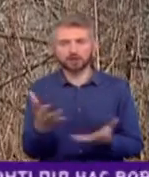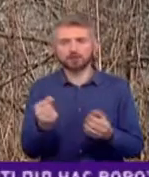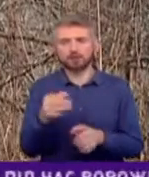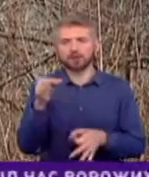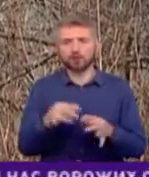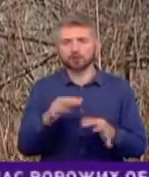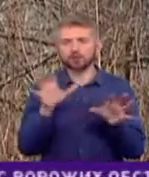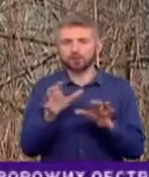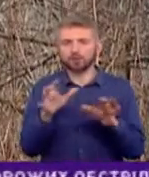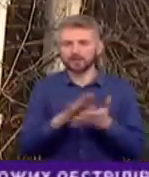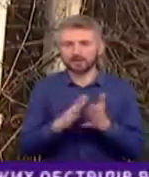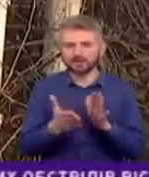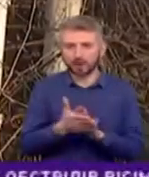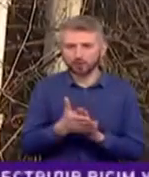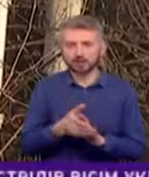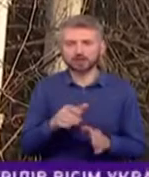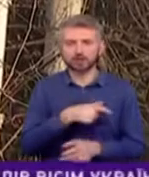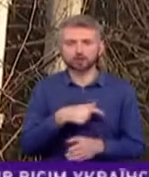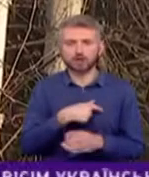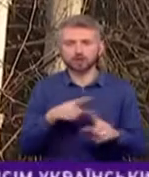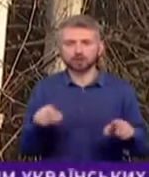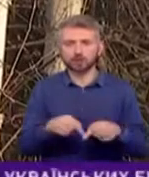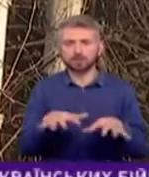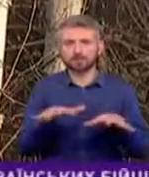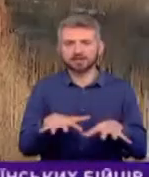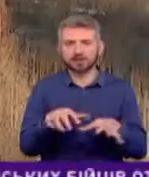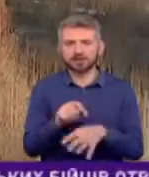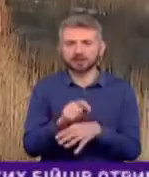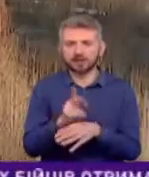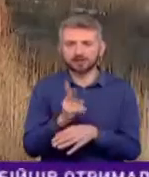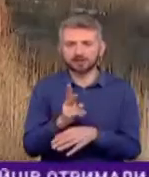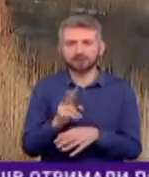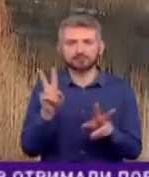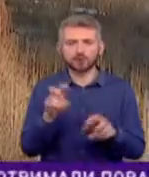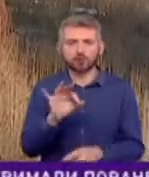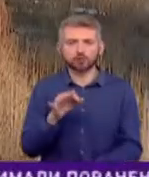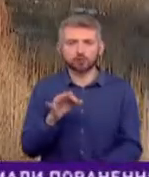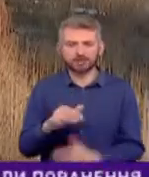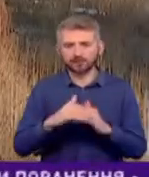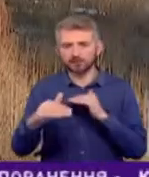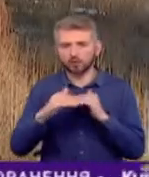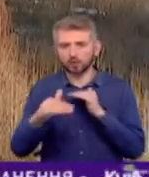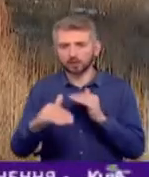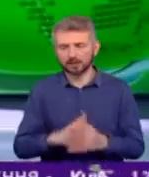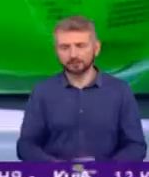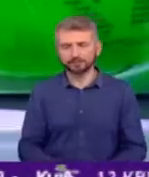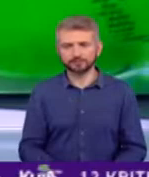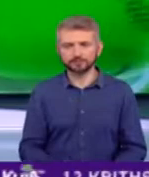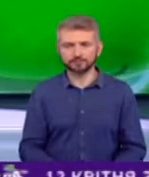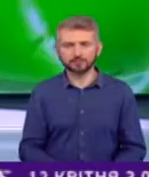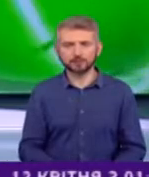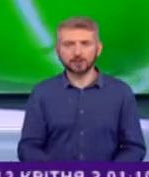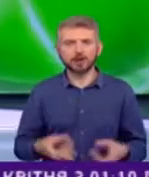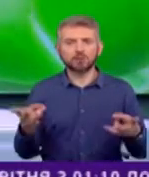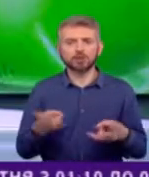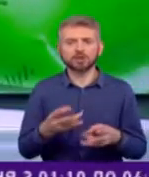статус. Депутати створили місцевий заказник Осокорківські луки. Богдан Бурнеко, Андрій Геля, телеканал Київ.